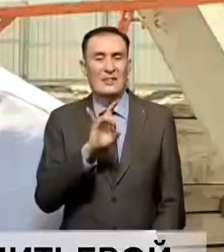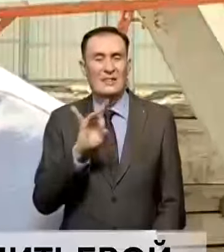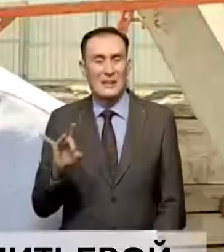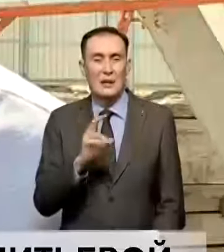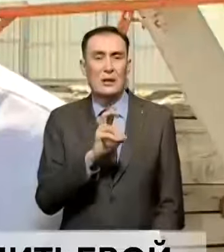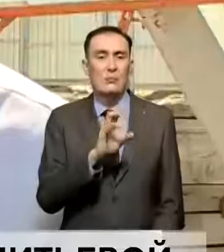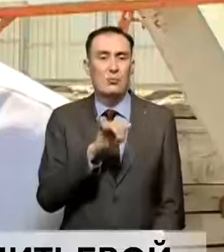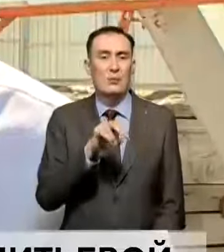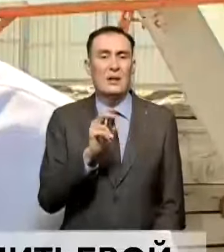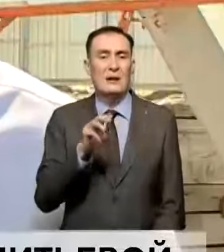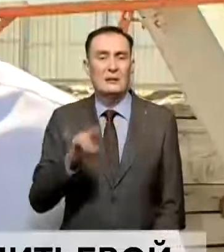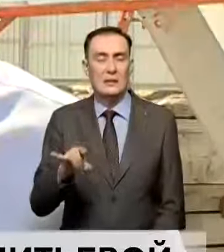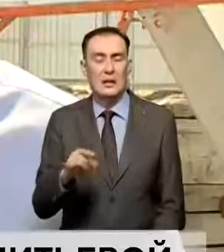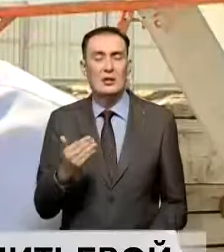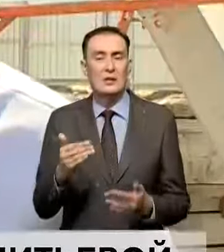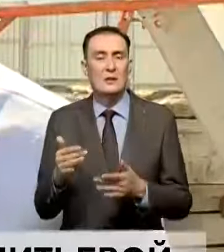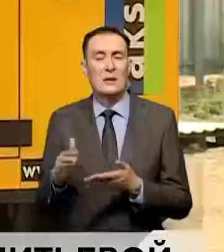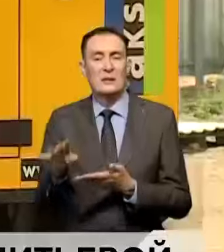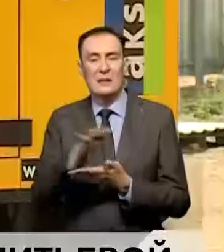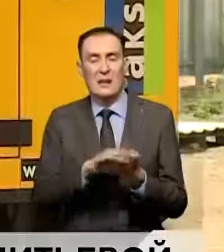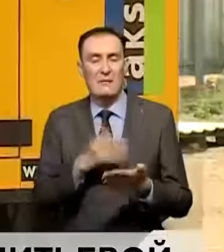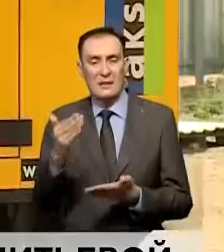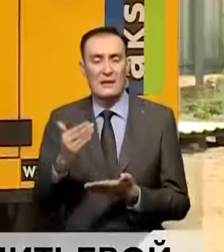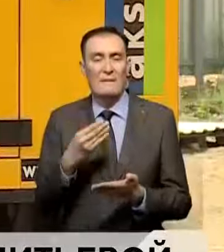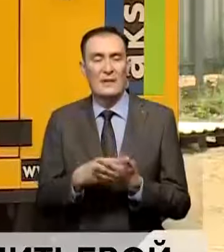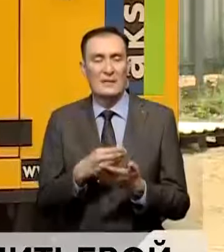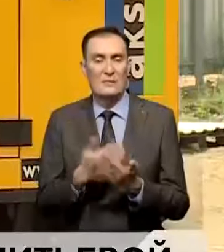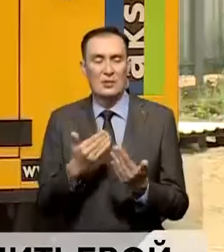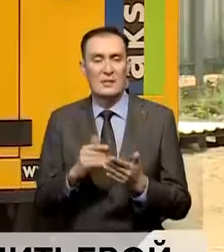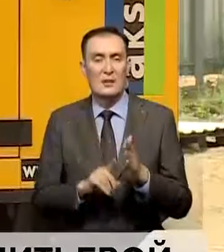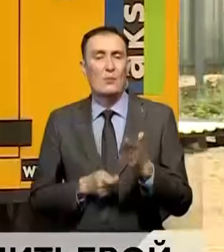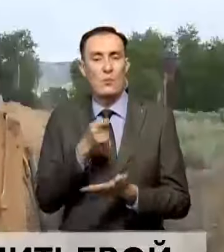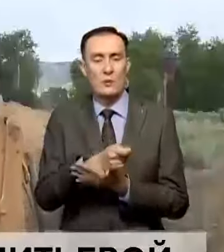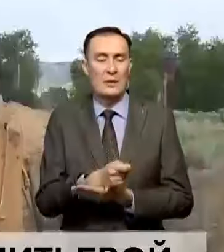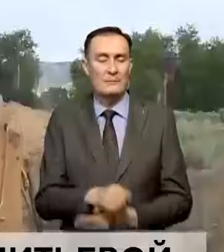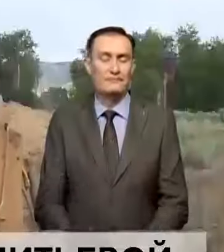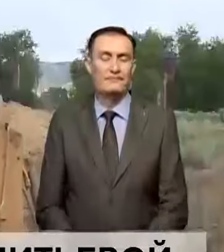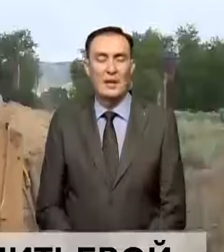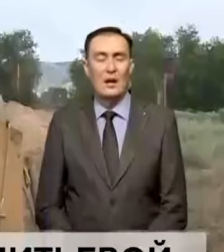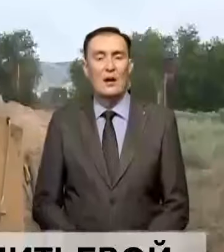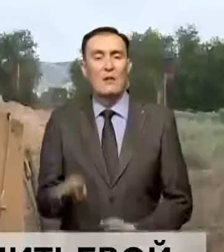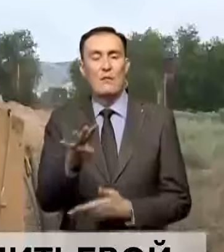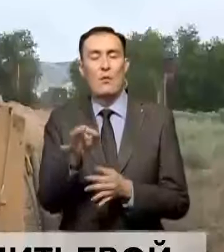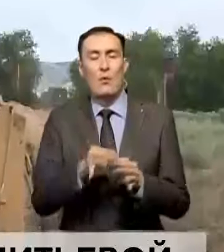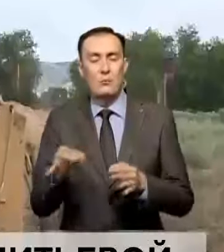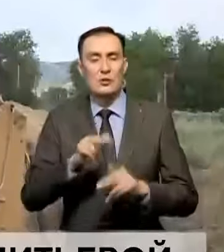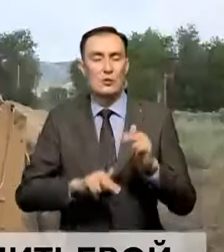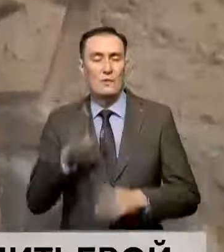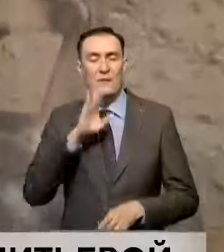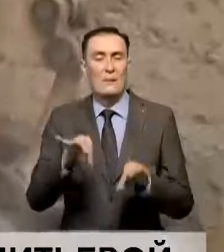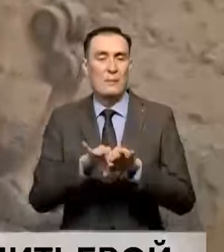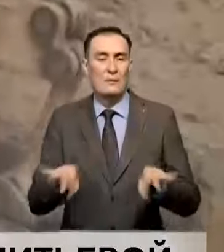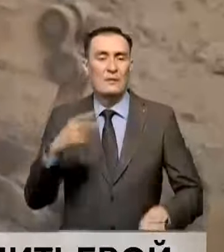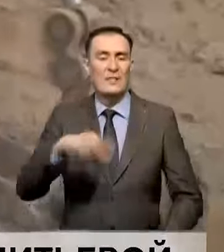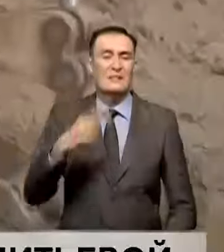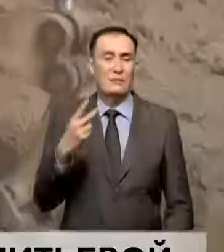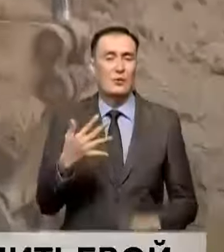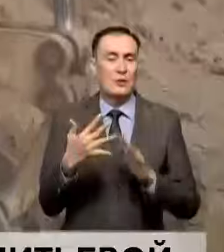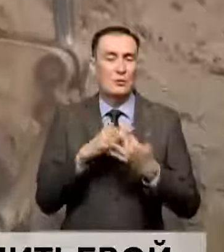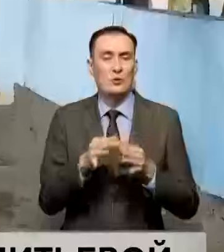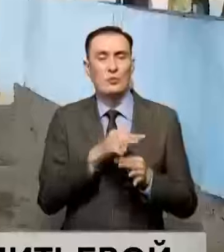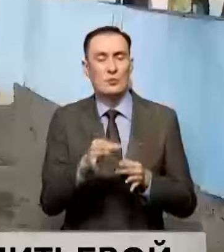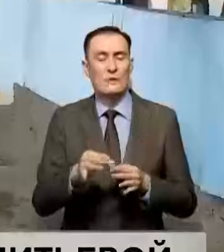проходят госэкспертизу. Бюджетная заявка на их финансирование уже подана. В области Жетысу сейчас строят водопроводы в 22 населенных